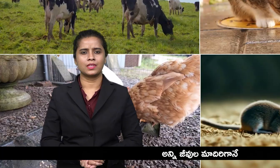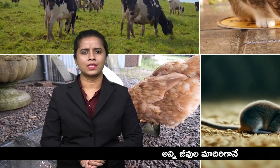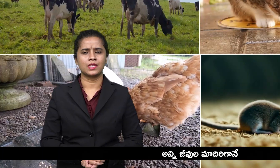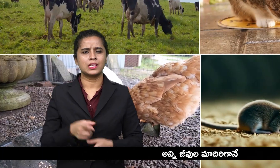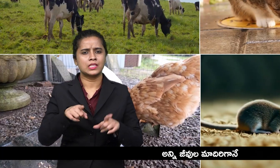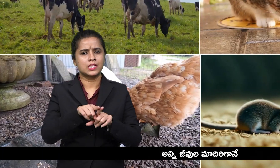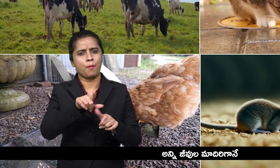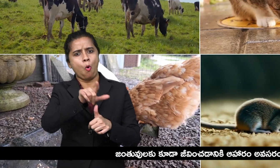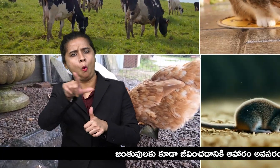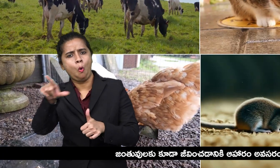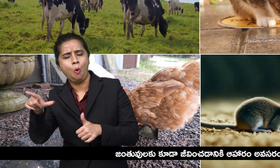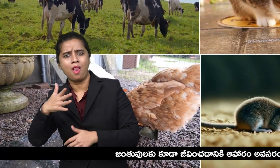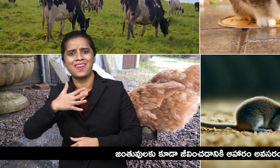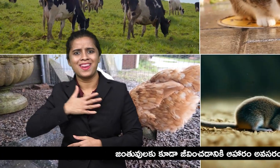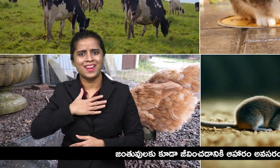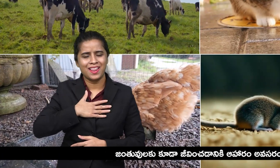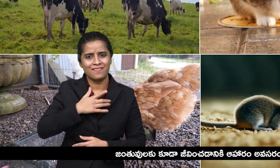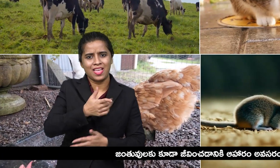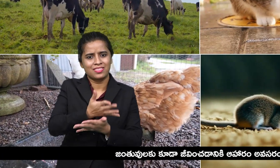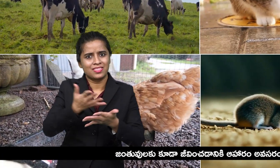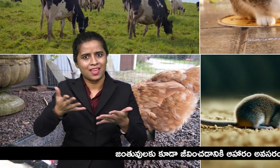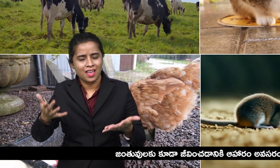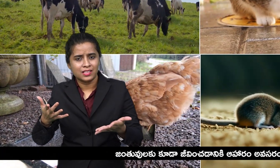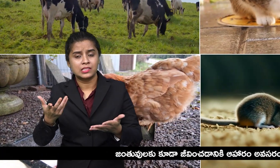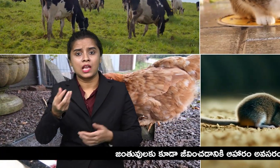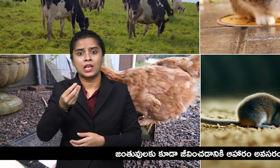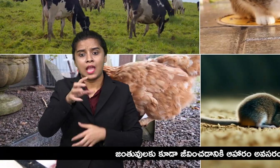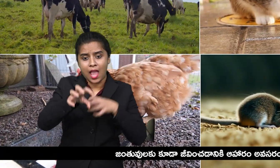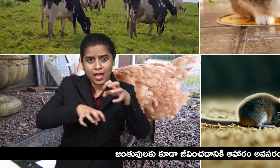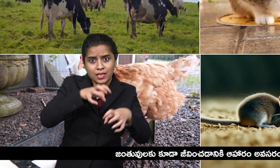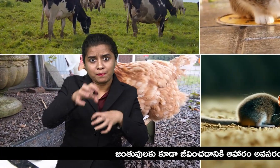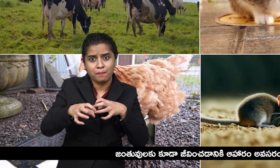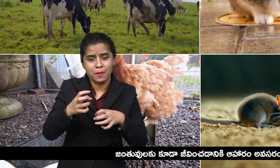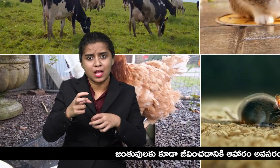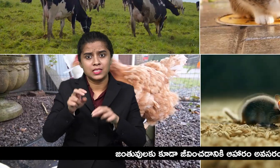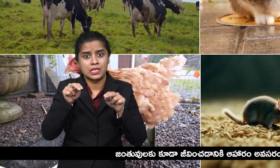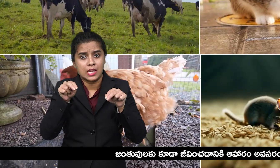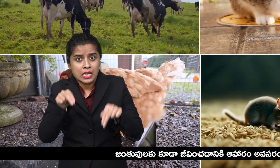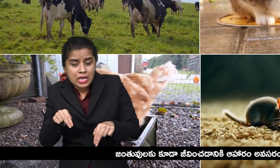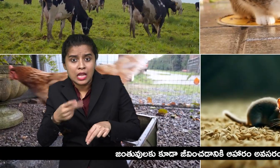అన్ని జీవుల మాదిరిగానే జంతువులకు కూడా జీవించడానికి ఆహారం అవసరం.